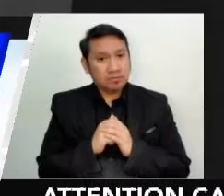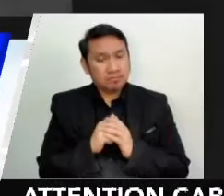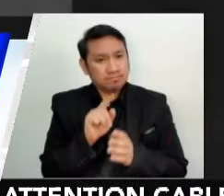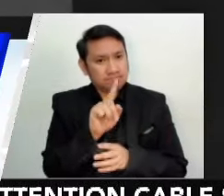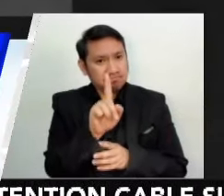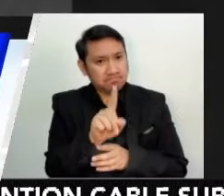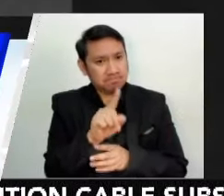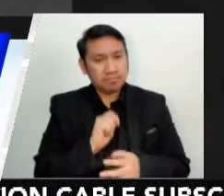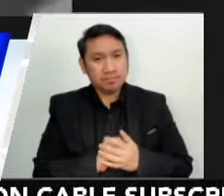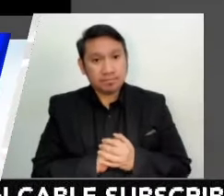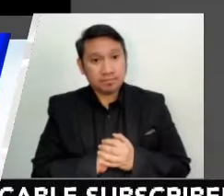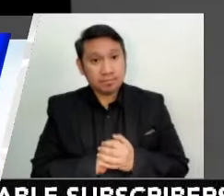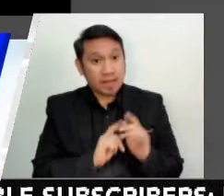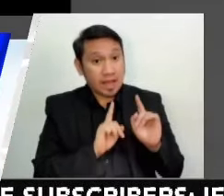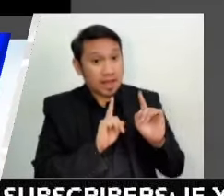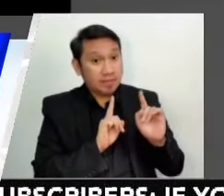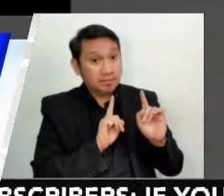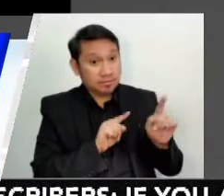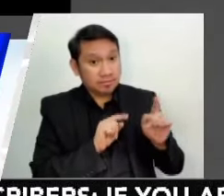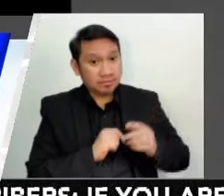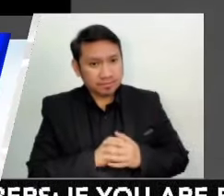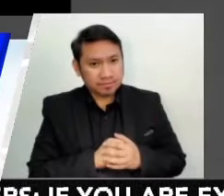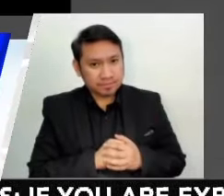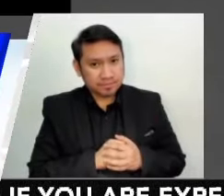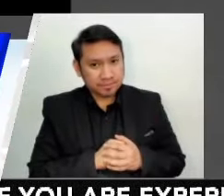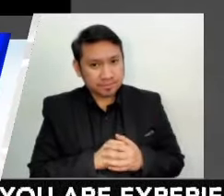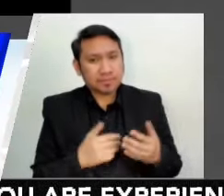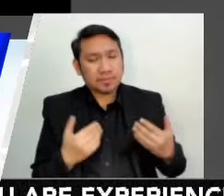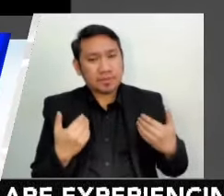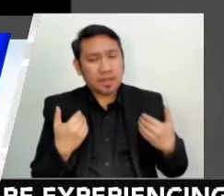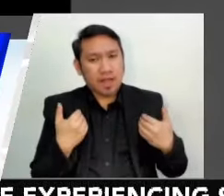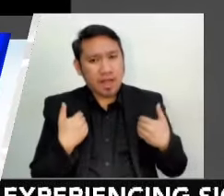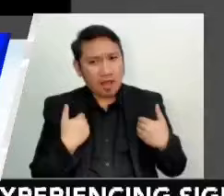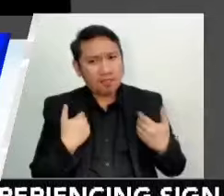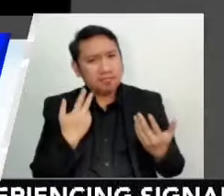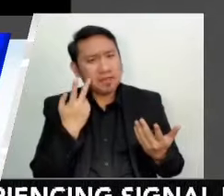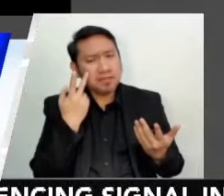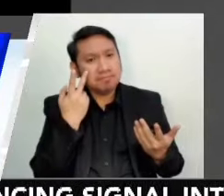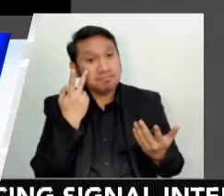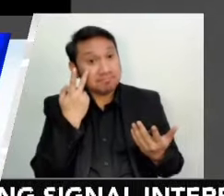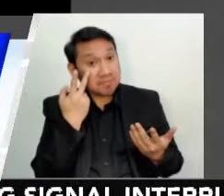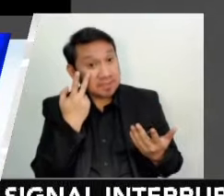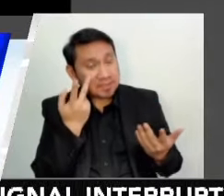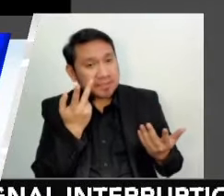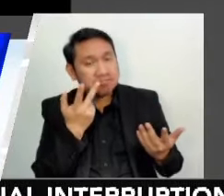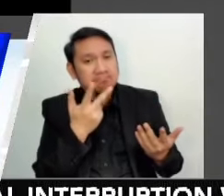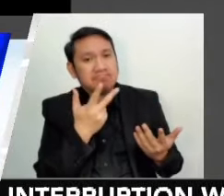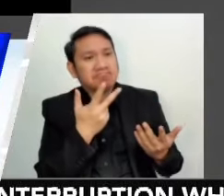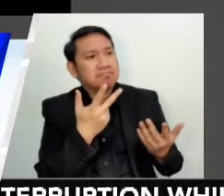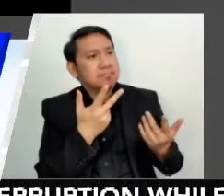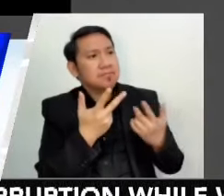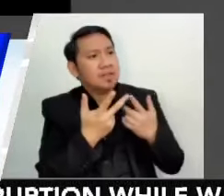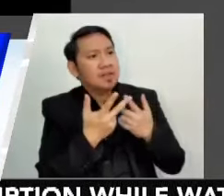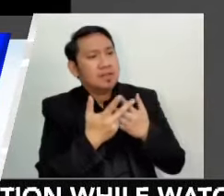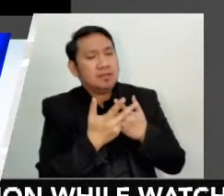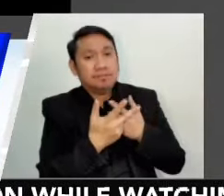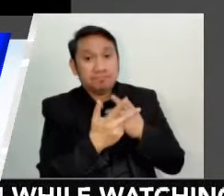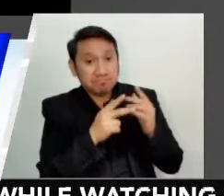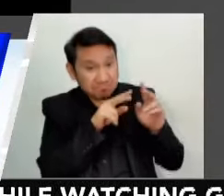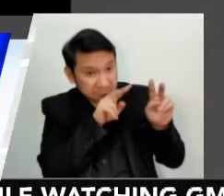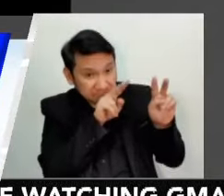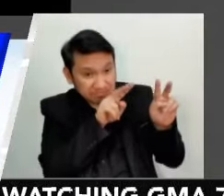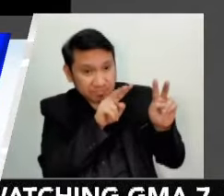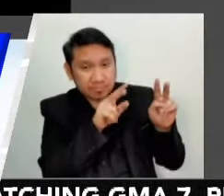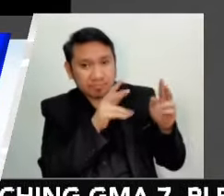mga tatlo tayong scenarios na tinitingnan. Kapag yung monitoring parameters natin are maintained,